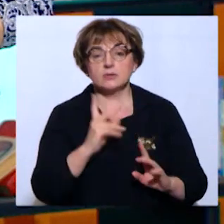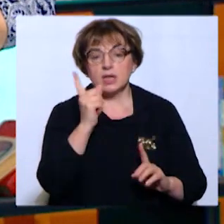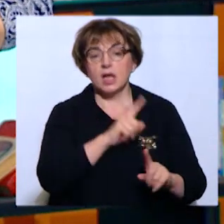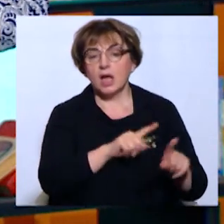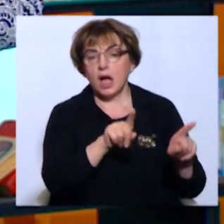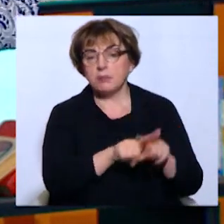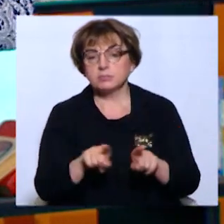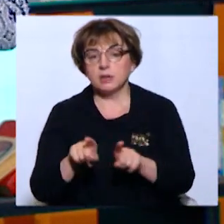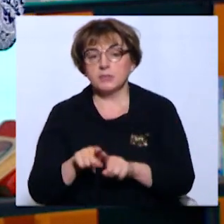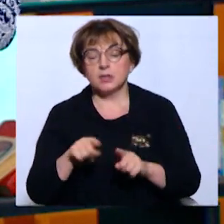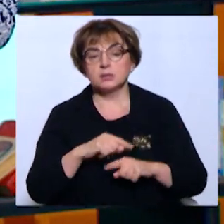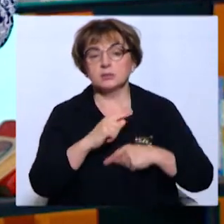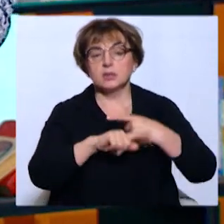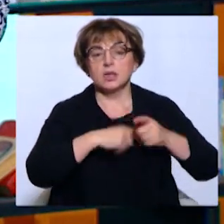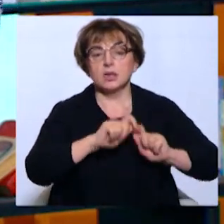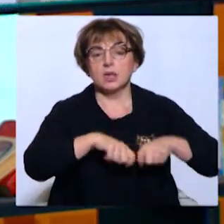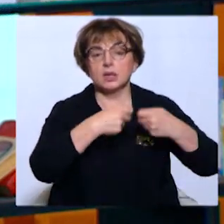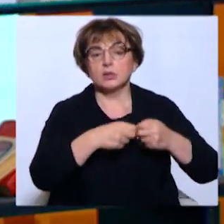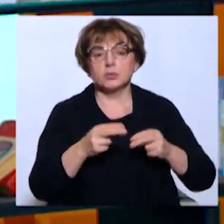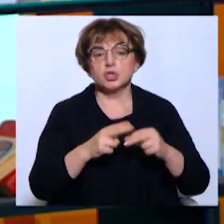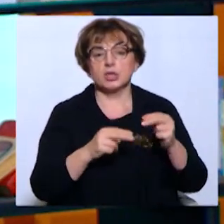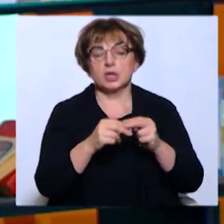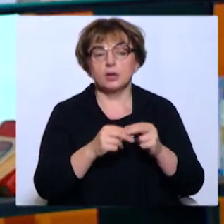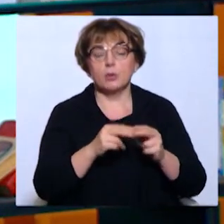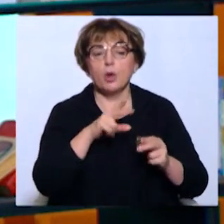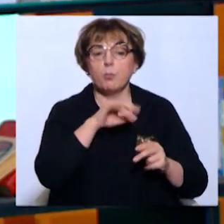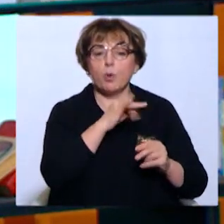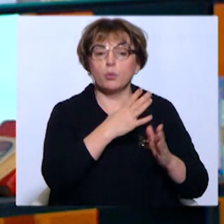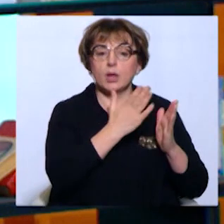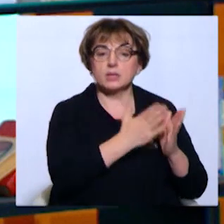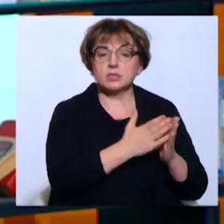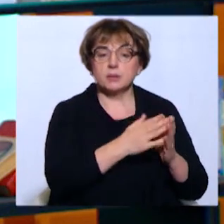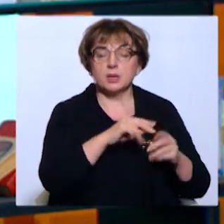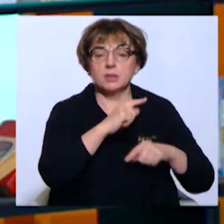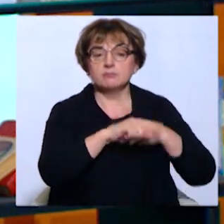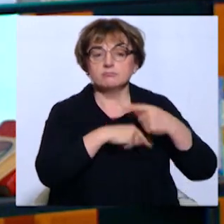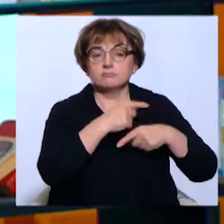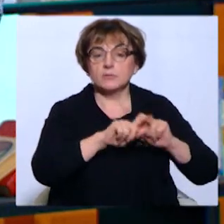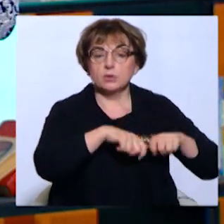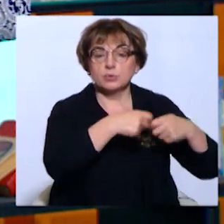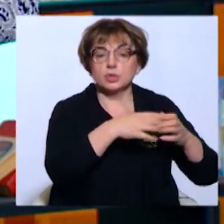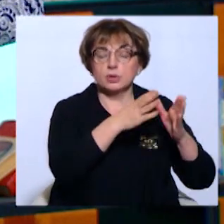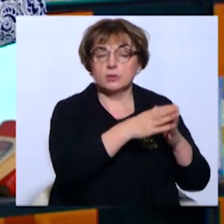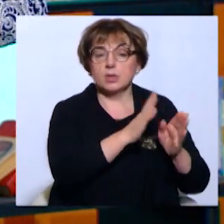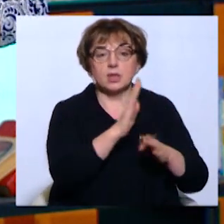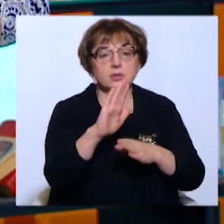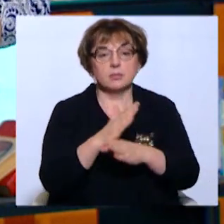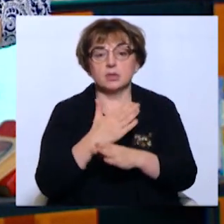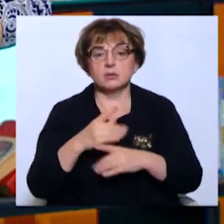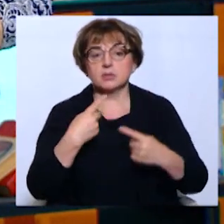და იგივე გენეტიკური შედგენილობა, ანუ პოპულაციები გენური შედგენილობით